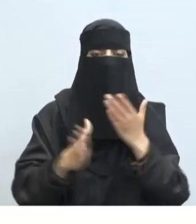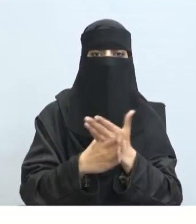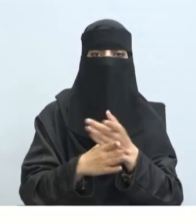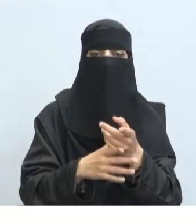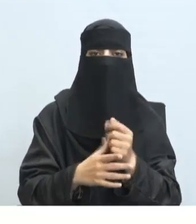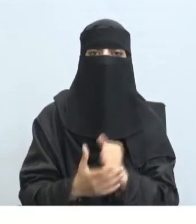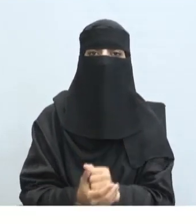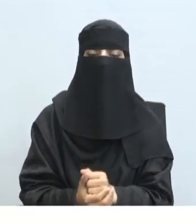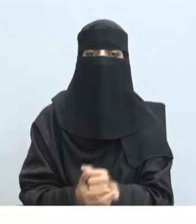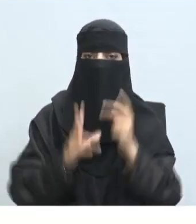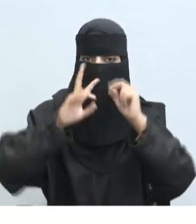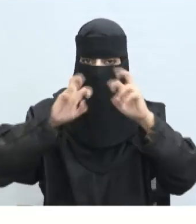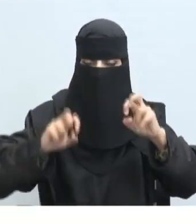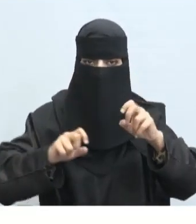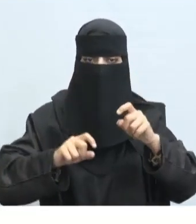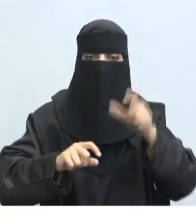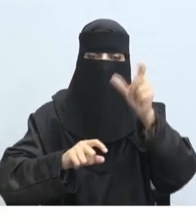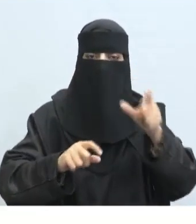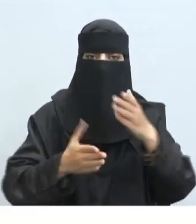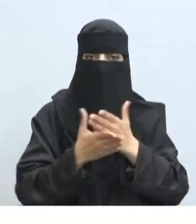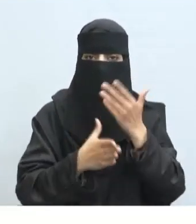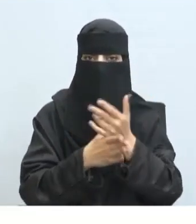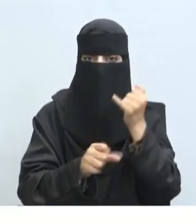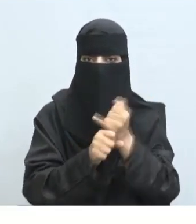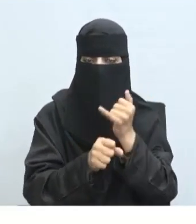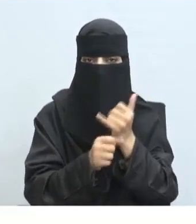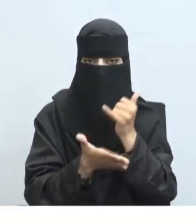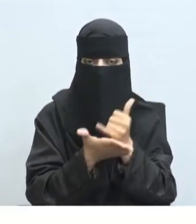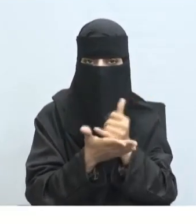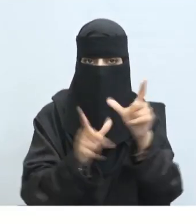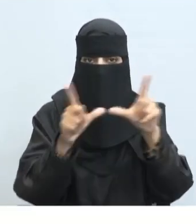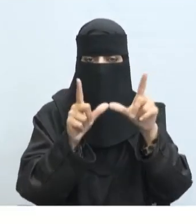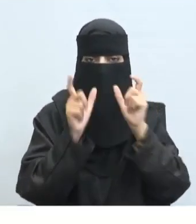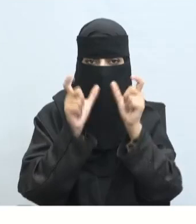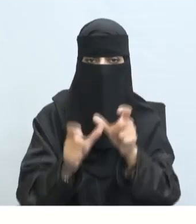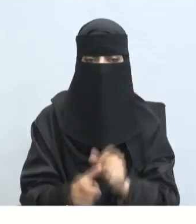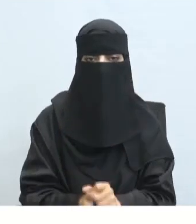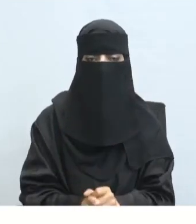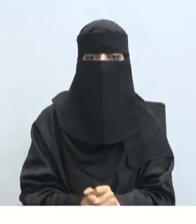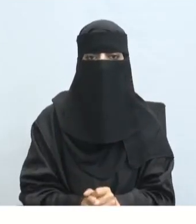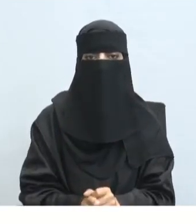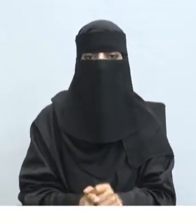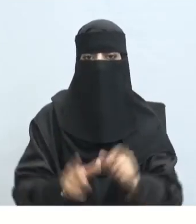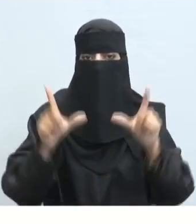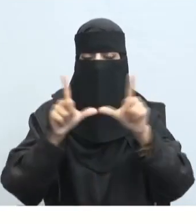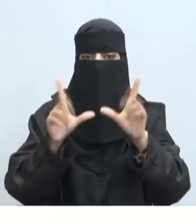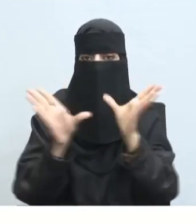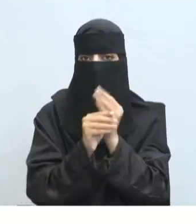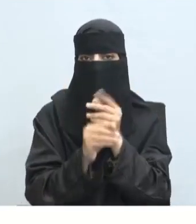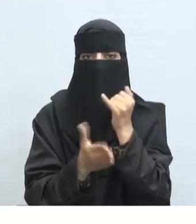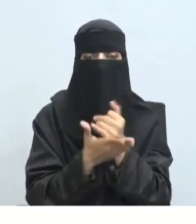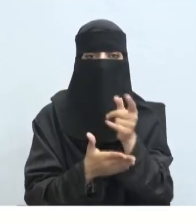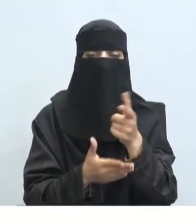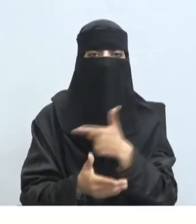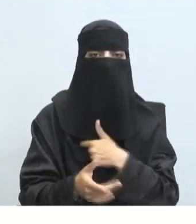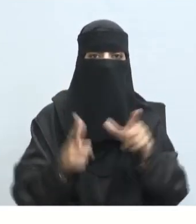معهم البحث عن رعاه جدد كل ذلك هو دور لجنه الرعايه لجنه التسويق ايضا من